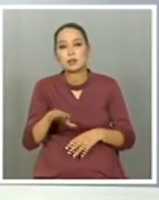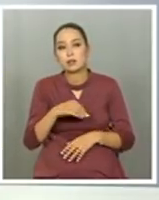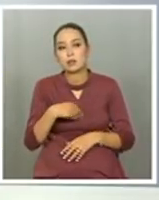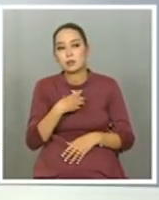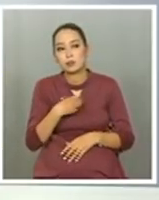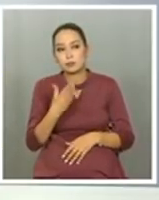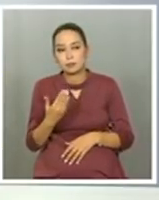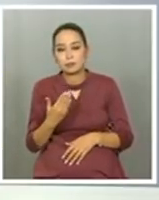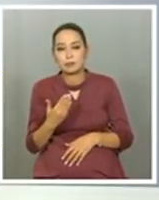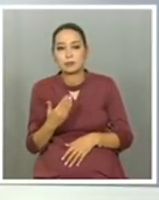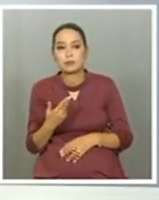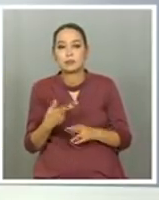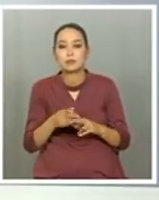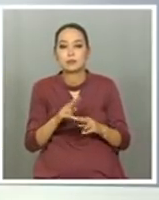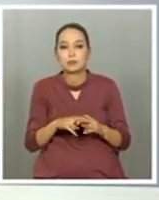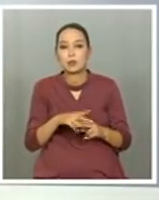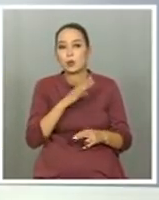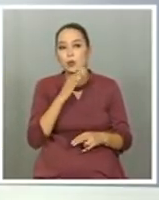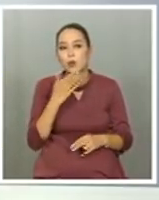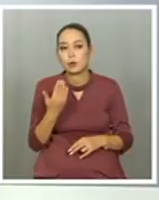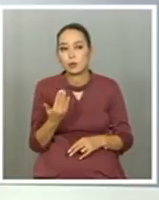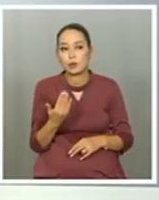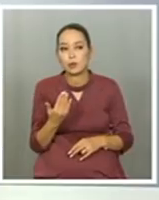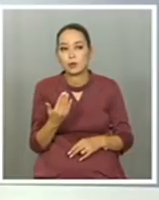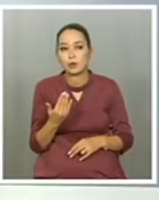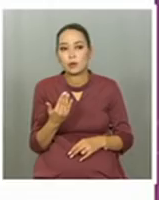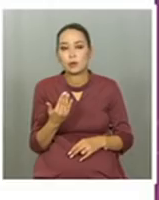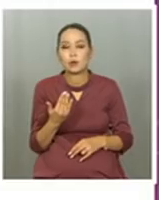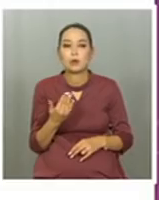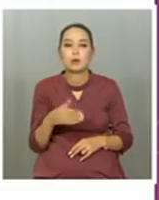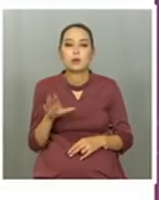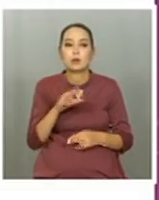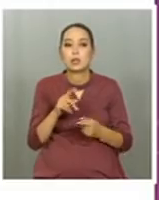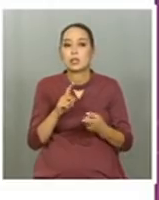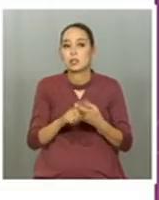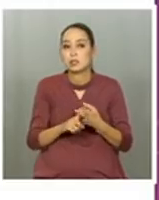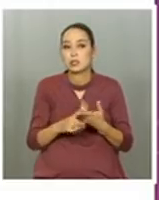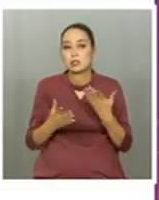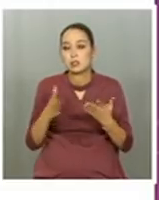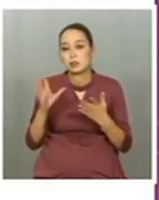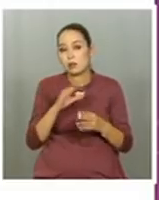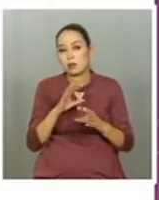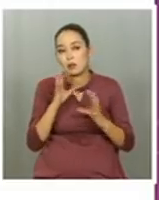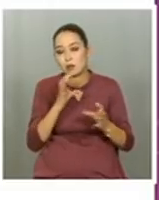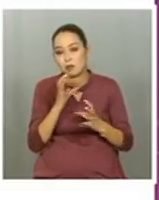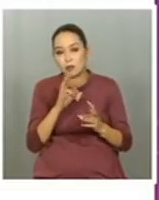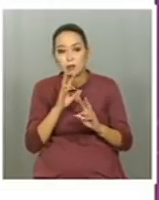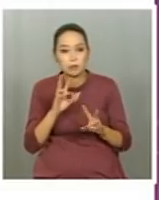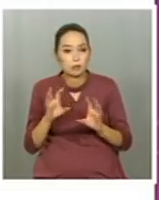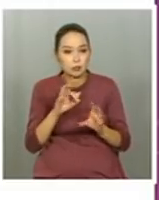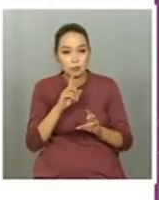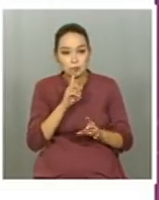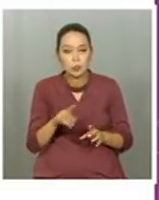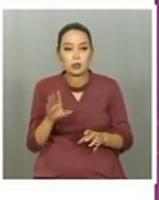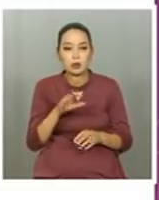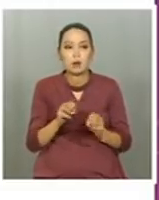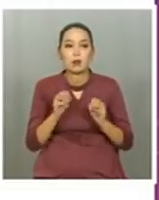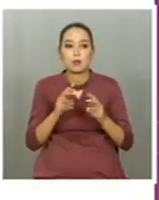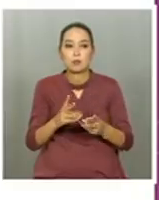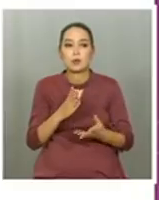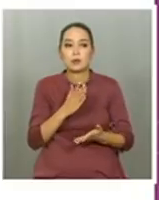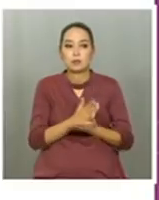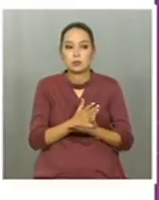кеткен. Солардың көбісі, егер біз тиісті шараларды қолға алмасақ, жойылып кетуі мүмкін. Мына соны болдырмау үшін біз оларды ерекше